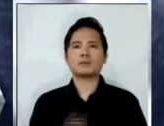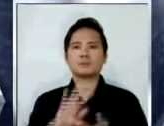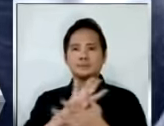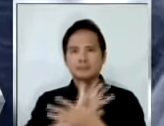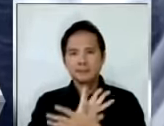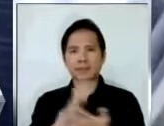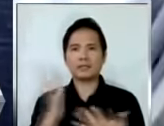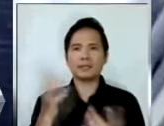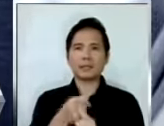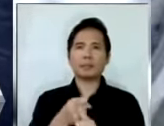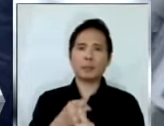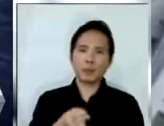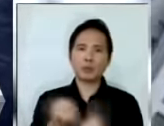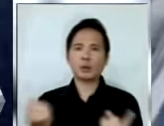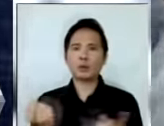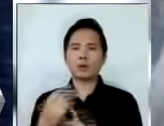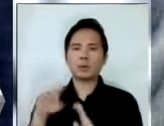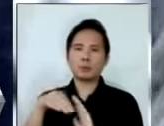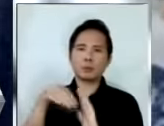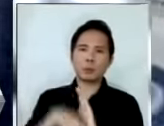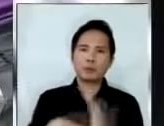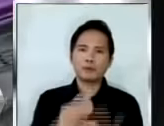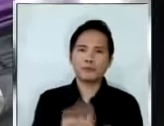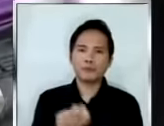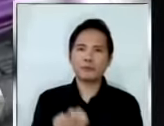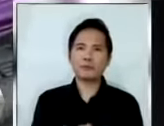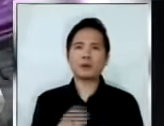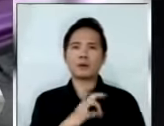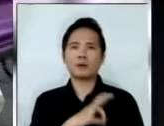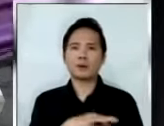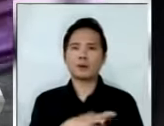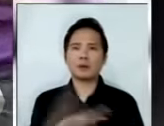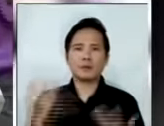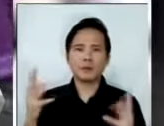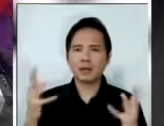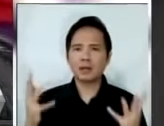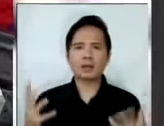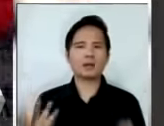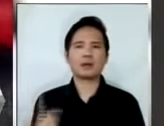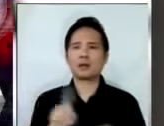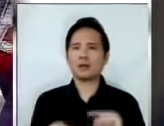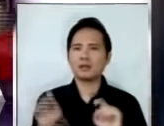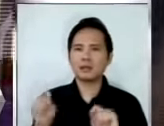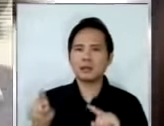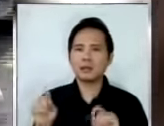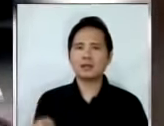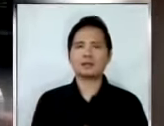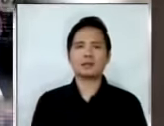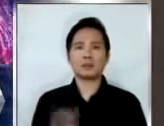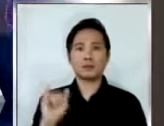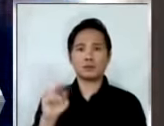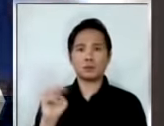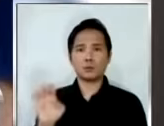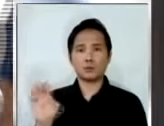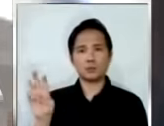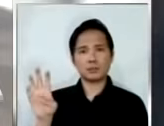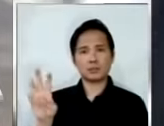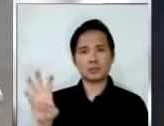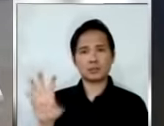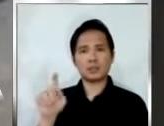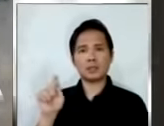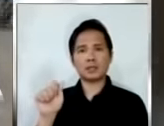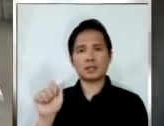Kaya walang benta. Kulang sa pagkain ang benta namin. Nitong June 16, isinailalim ang Talisay City sa modified